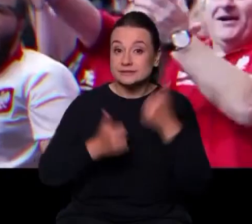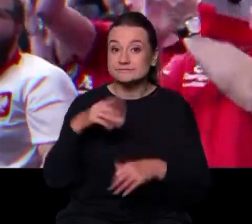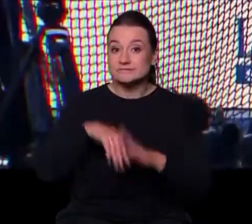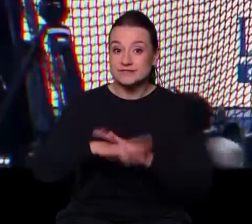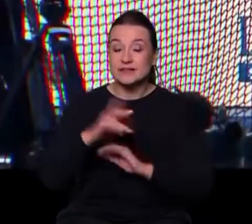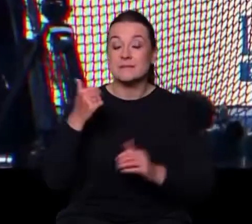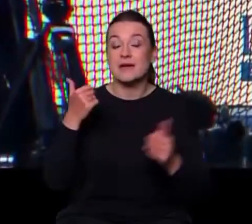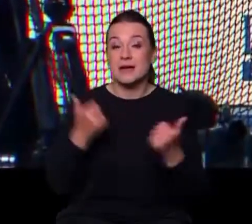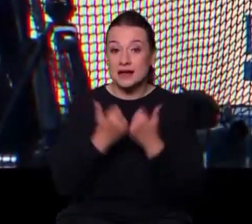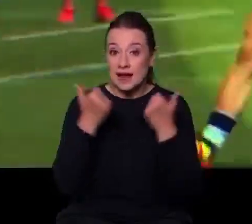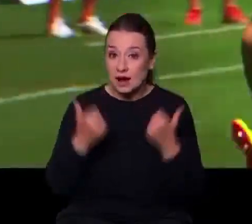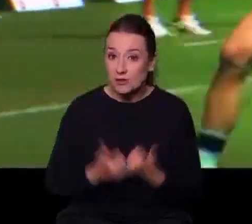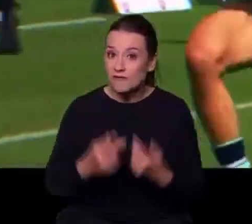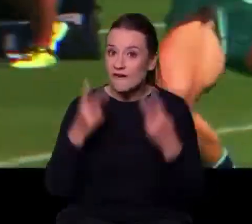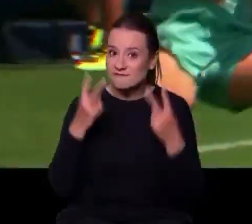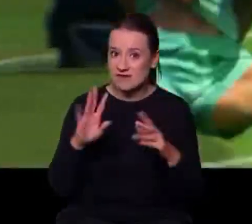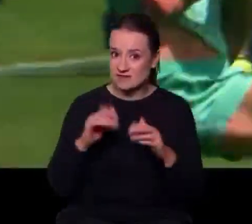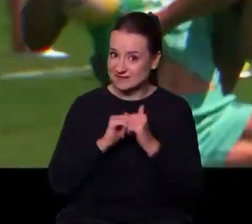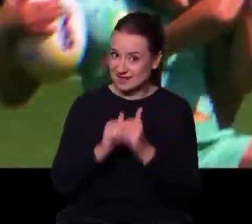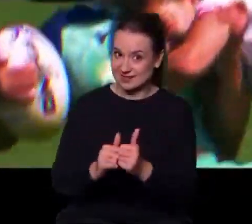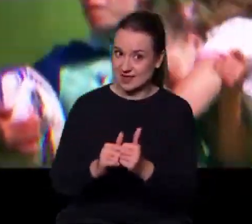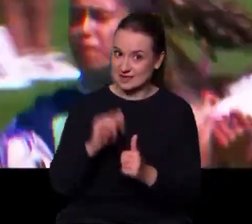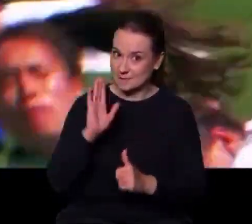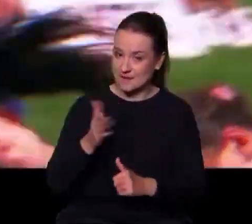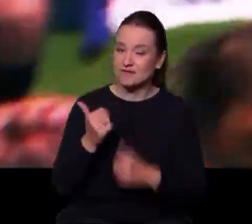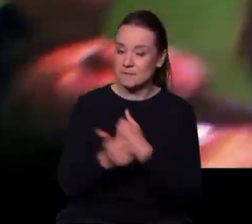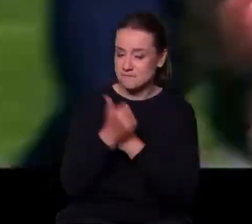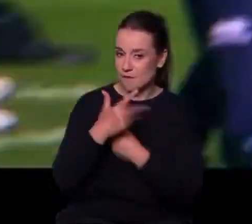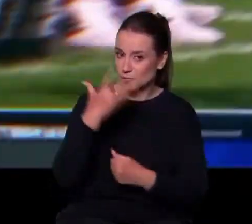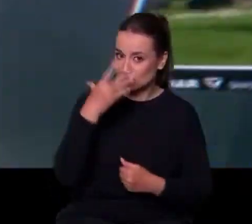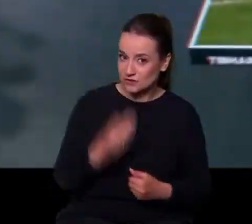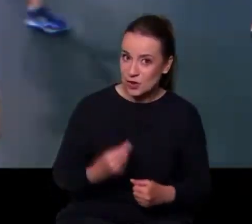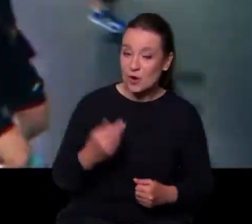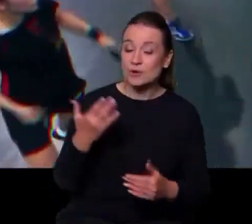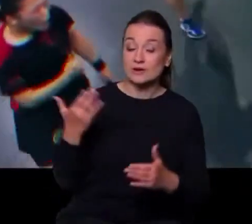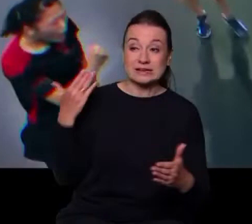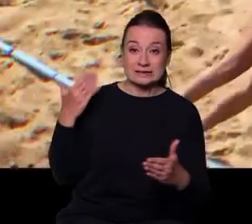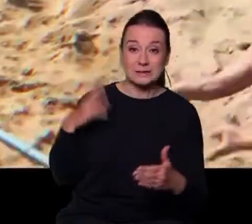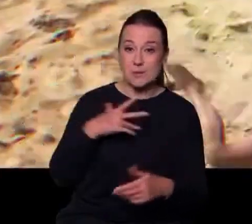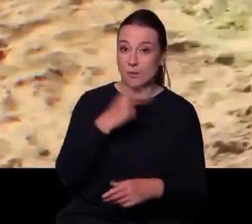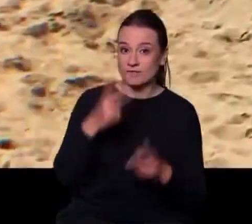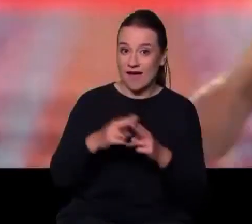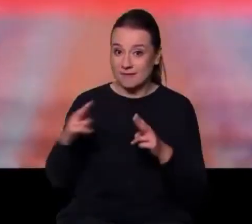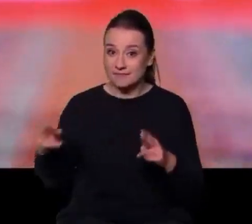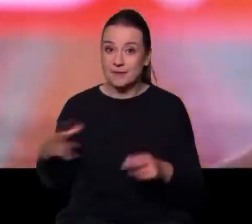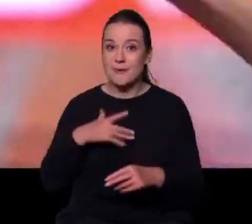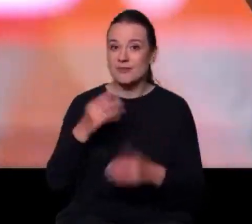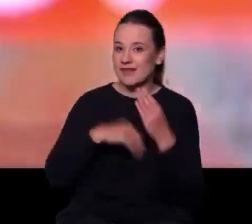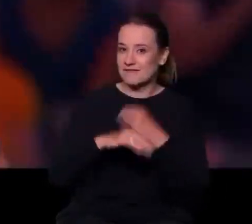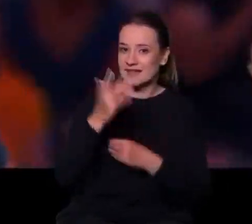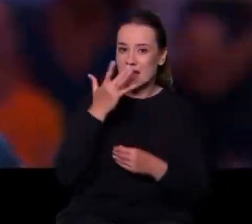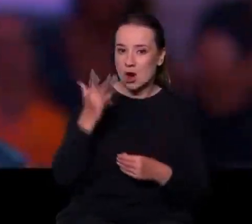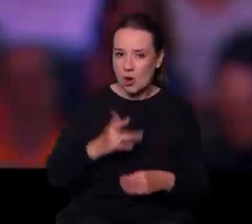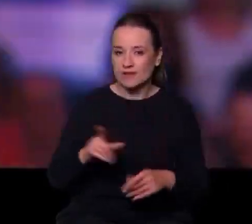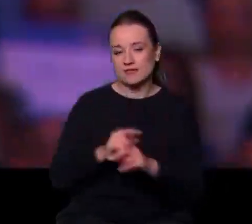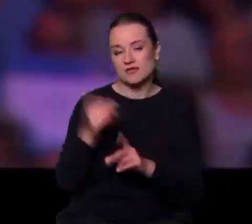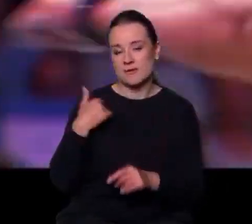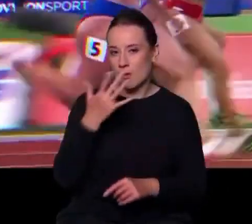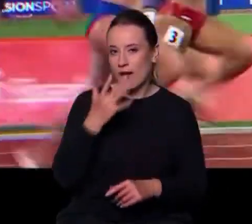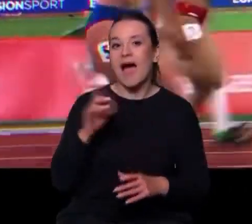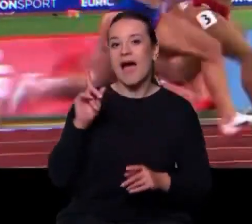z punktu widzenia wizerunkowego tego wydarzenia. Dotąd w ostatnich dwóch edycjach najwięcej medali wywalczyli Rosjanie i Białorusini, ale kraje te